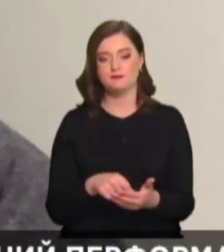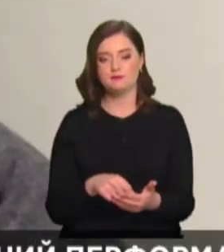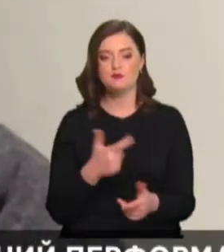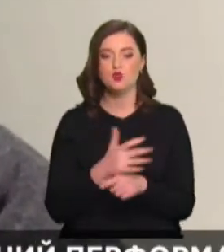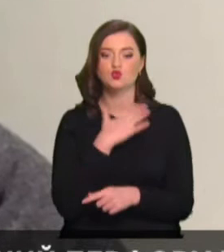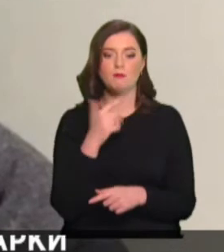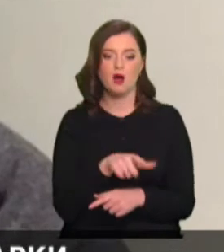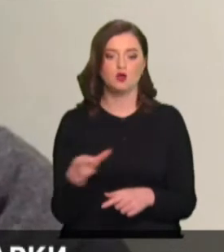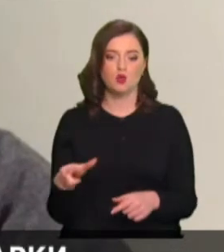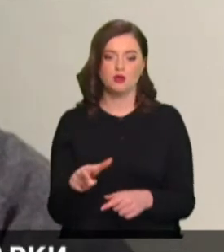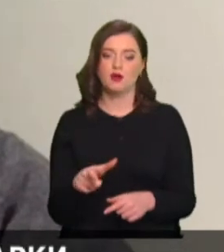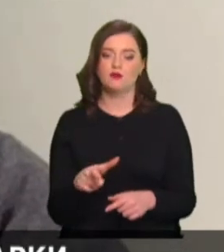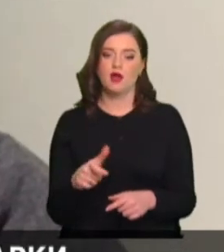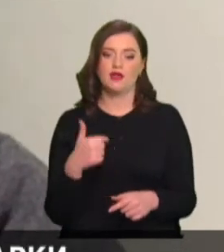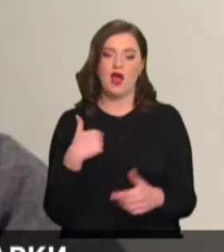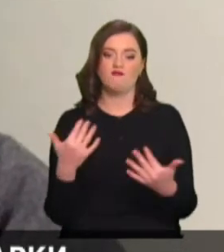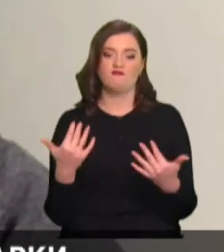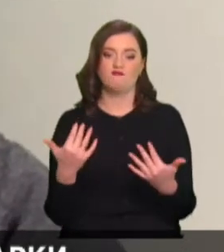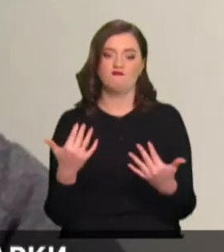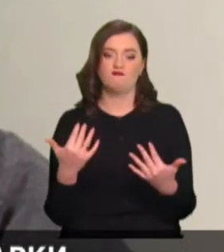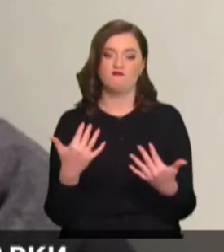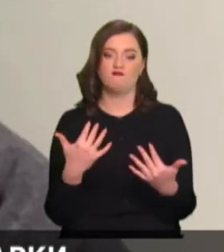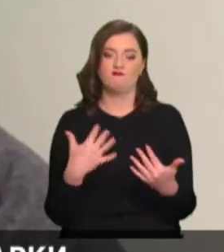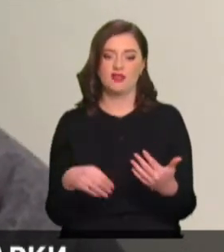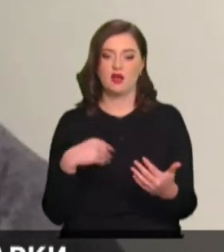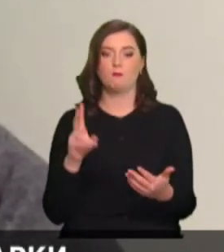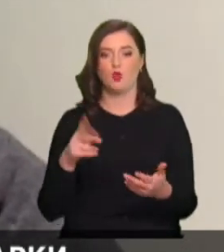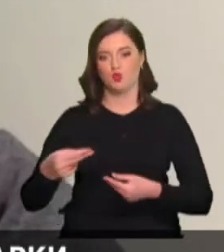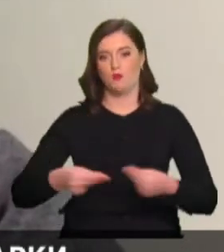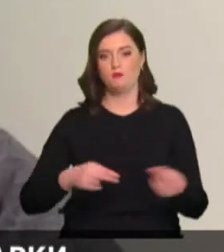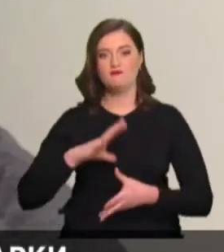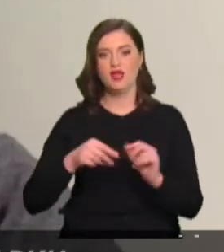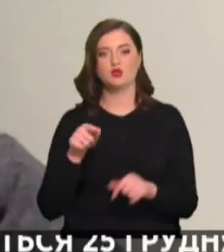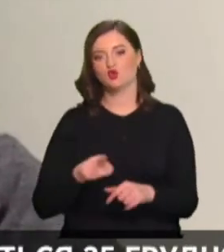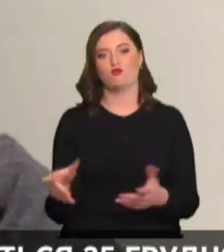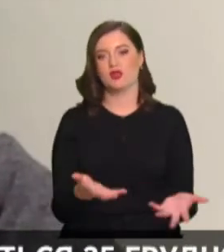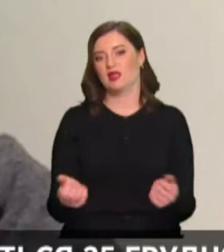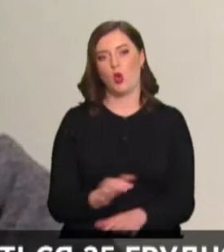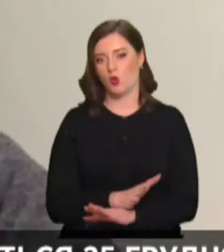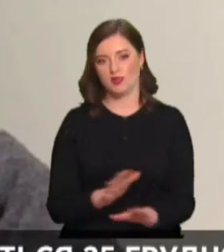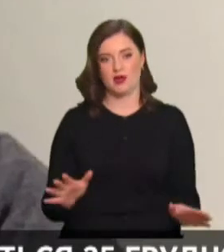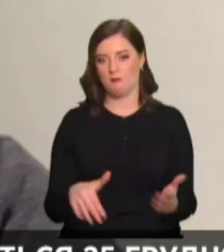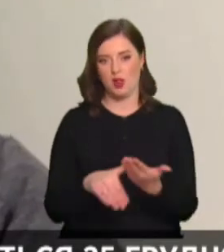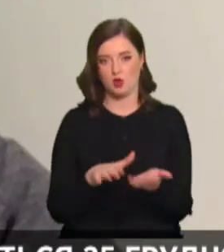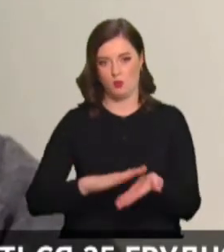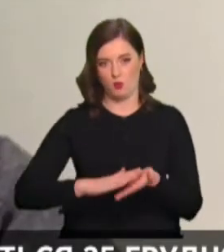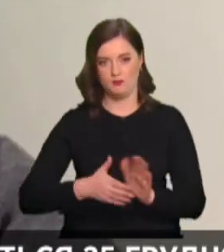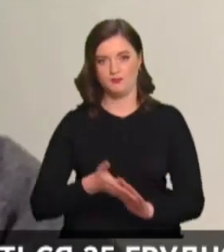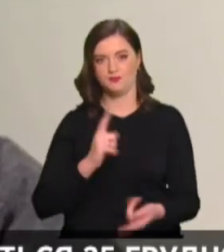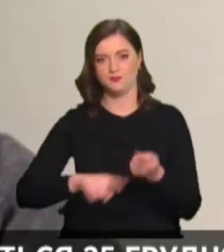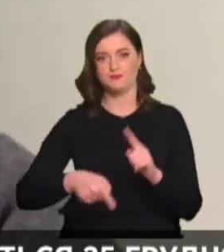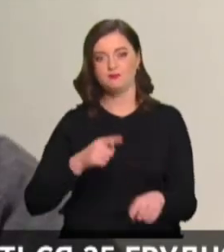я втратив з тих, хто в мене задекларований, внаслідок того, що вони не отримали допомоги належної у зв'язку